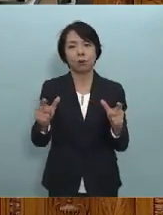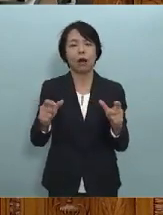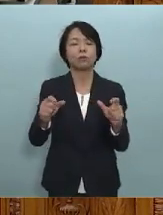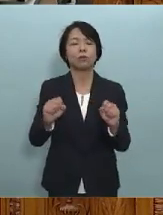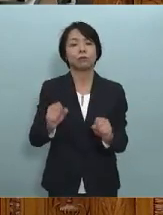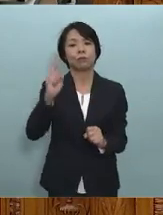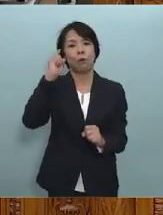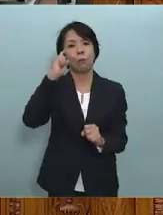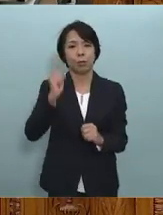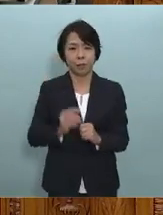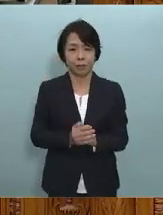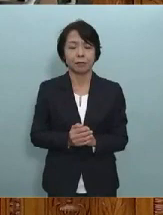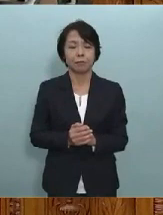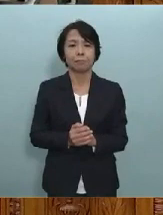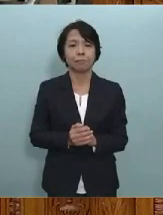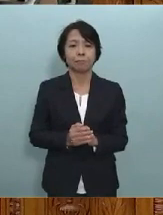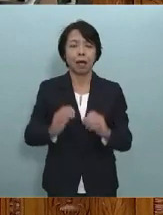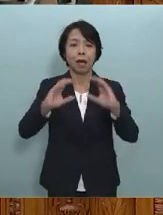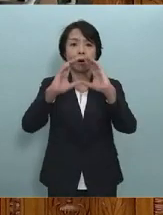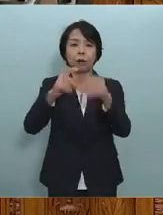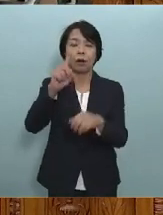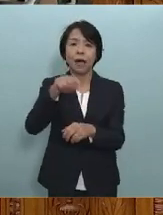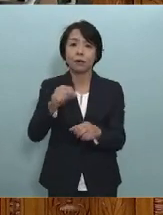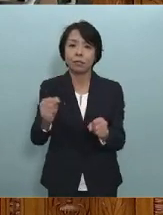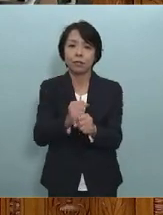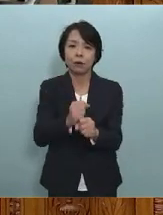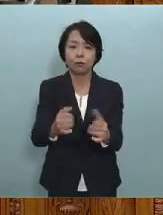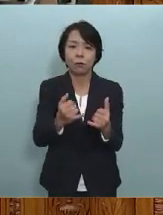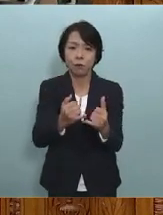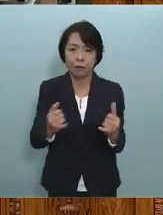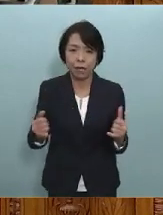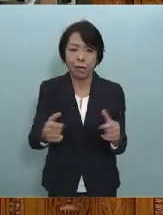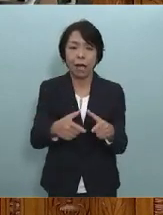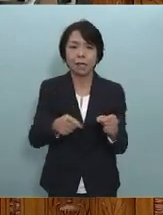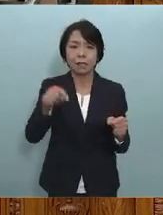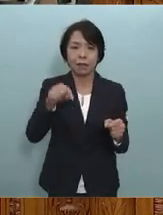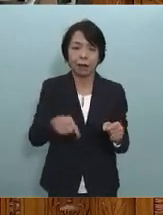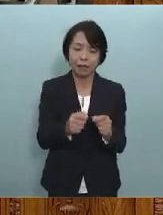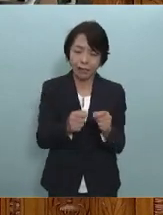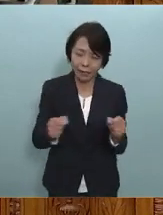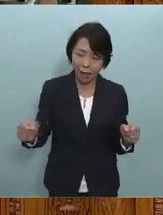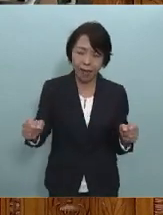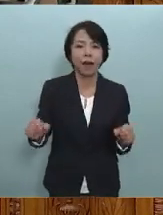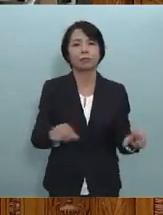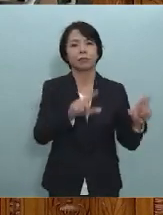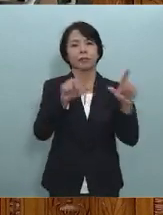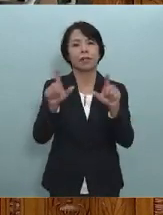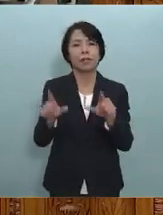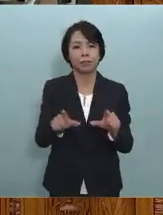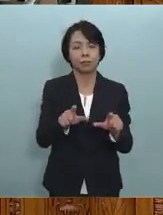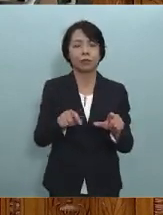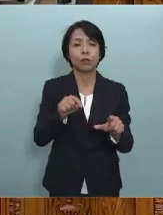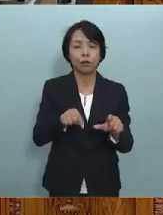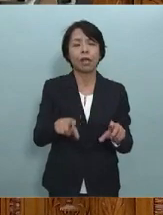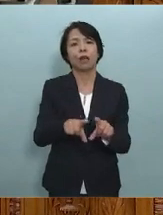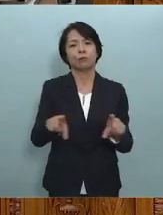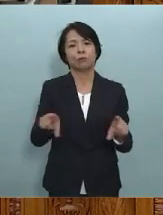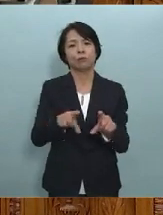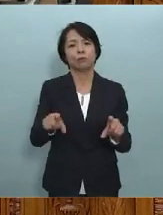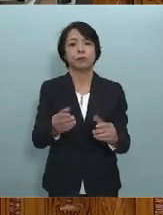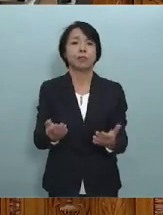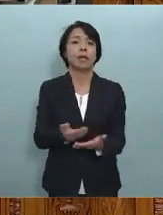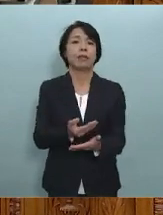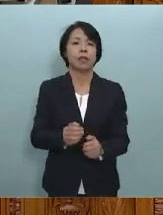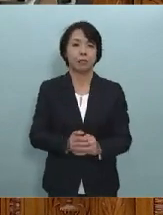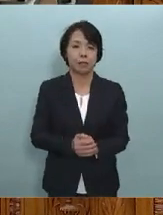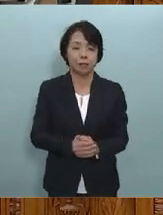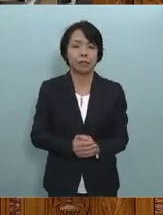んもはや外国人労働者が日本で長く暮らすがスタンダードになりつつあります